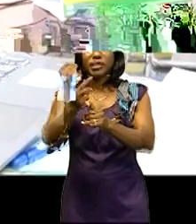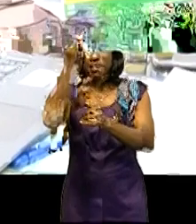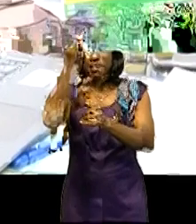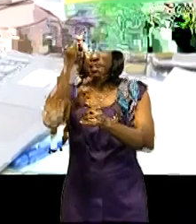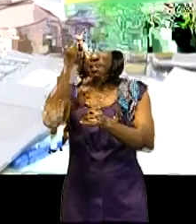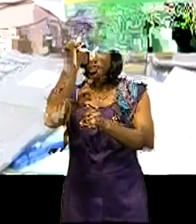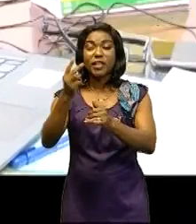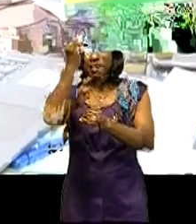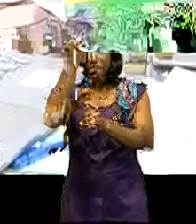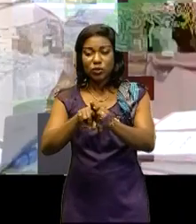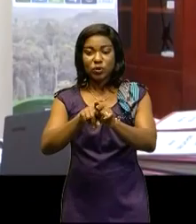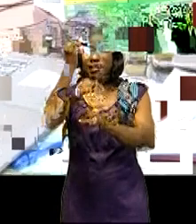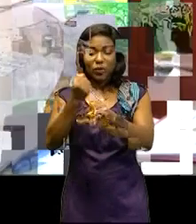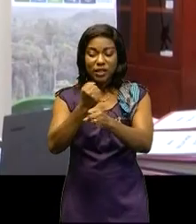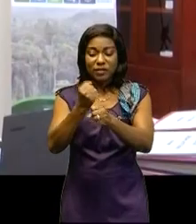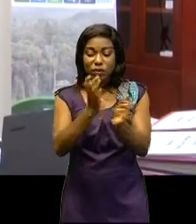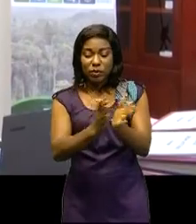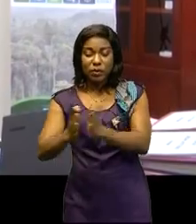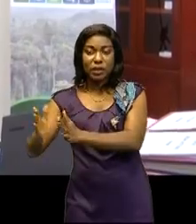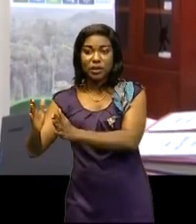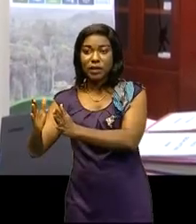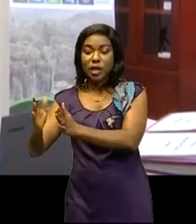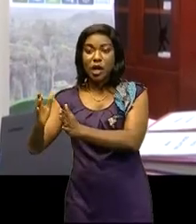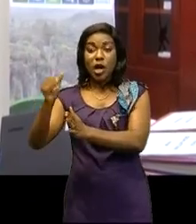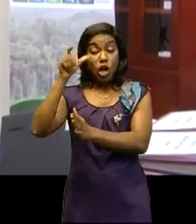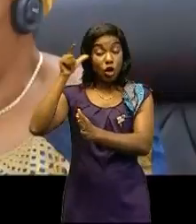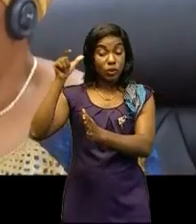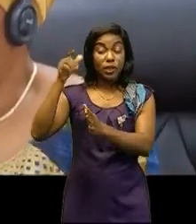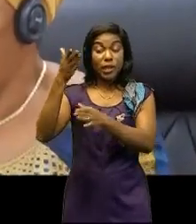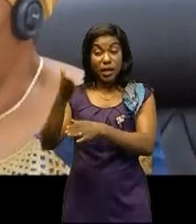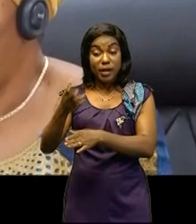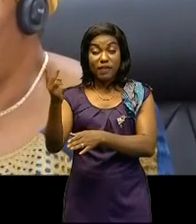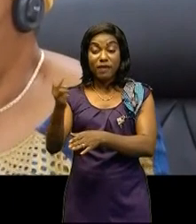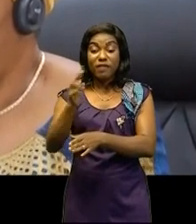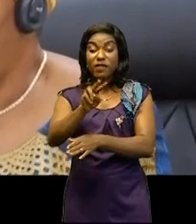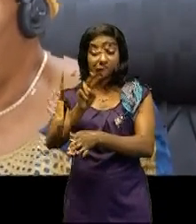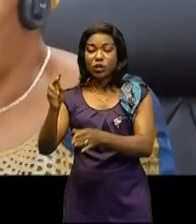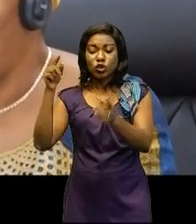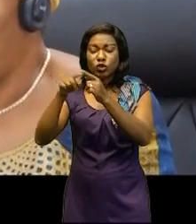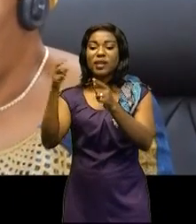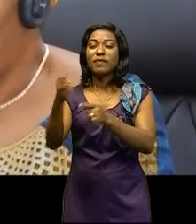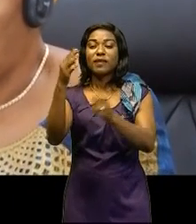travaux préparatoires de la COP26 à Londres en Grande-Bretagne du 22 au 29 juillet